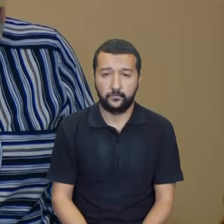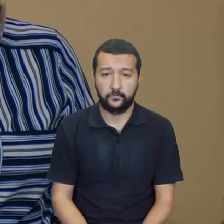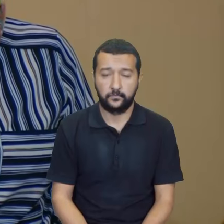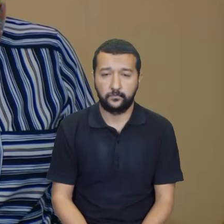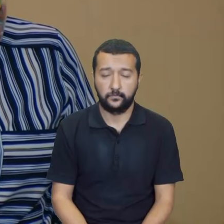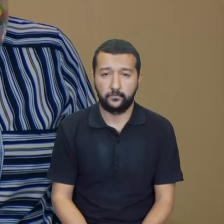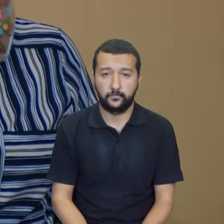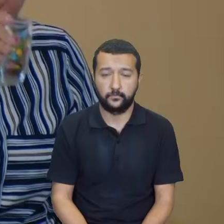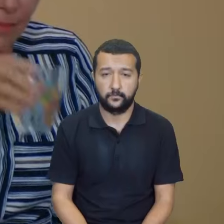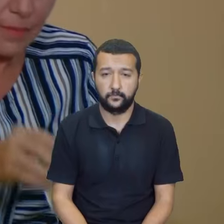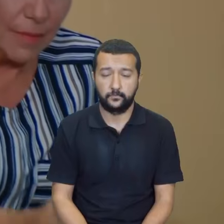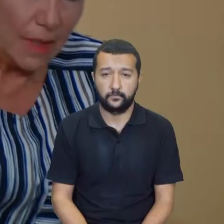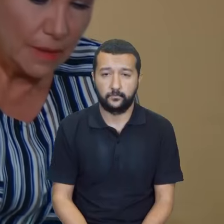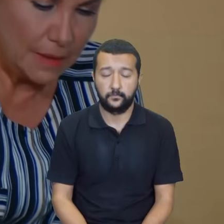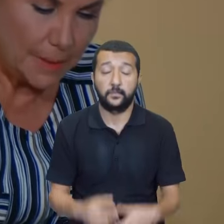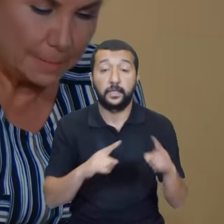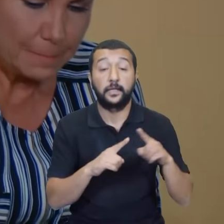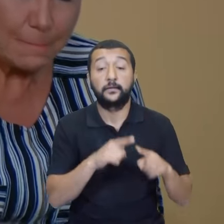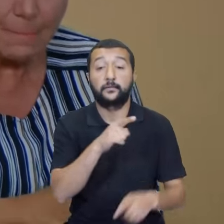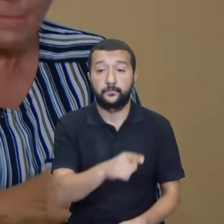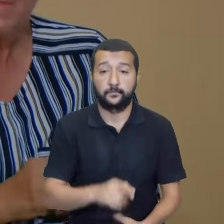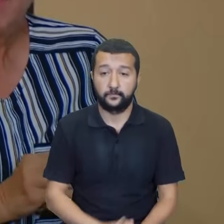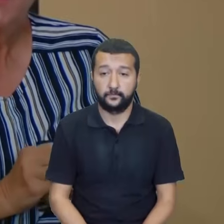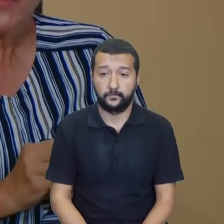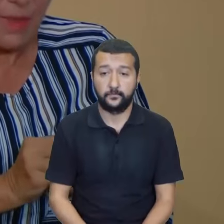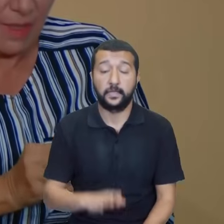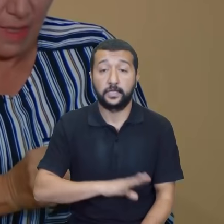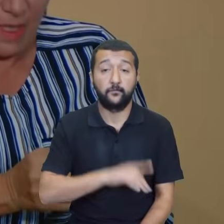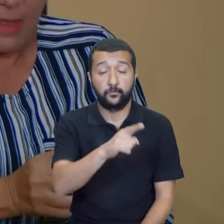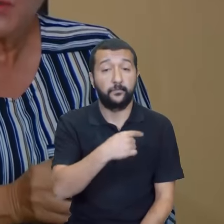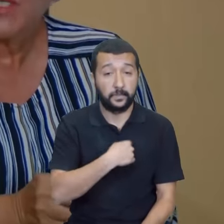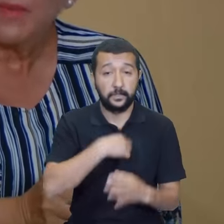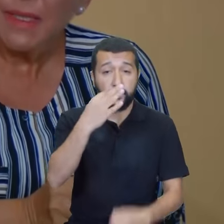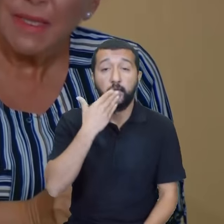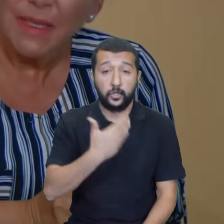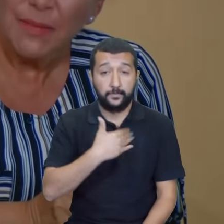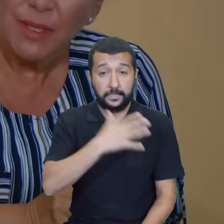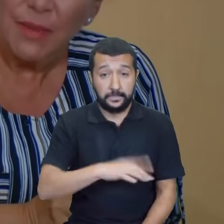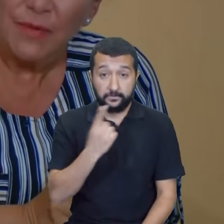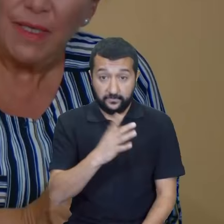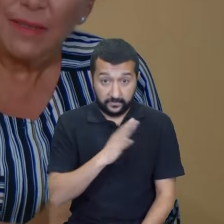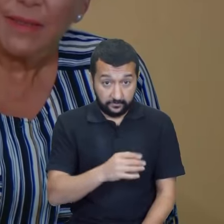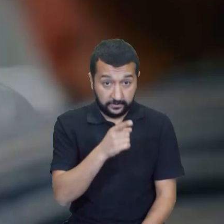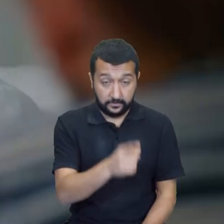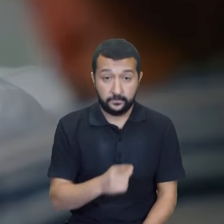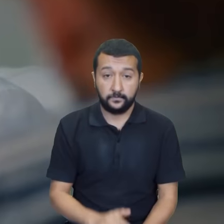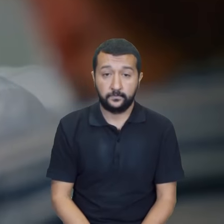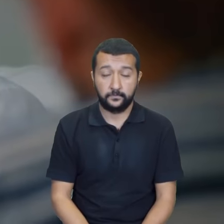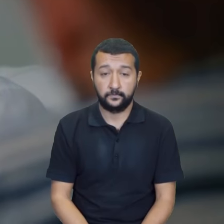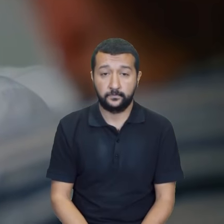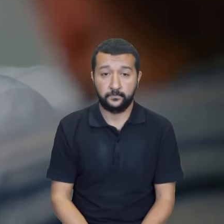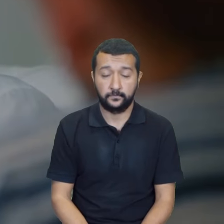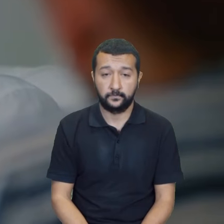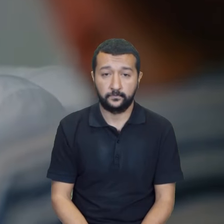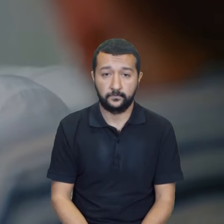İlacını yutup suyunu içti. Tarık. Yavrum, bana söylemek istediğin bir şey mi var?